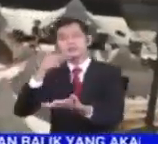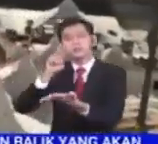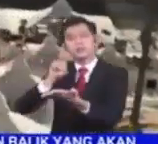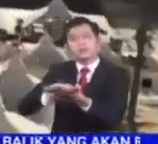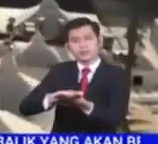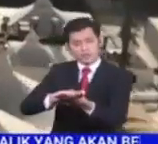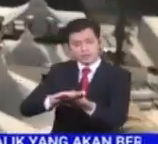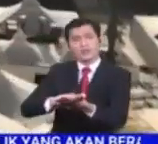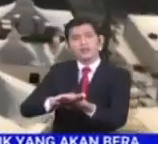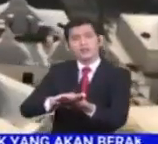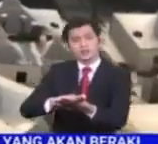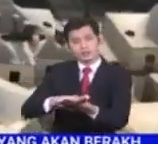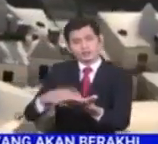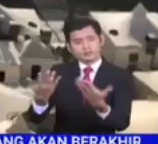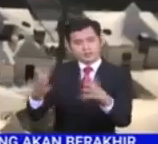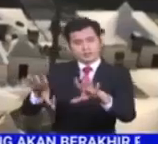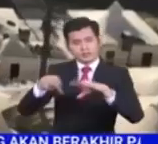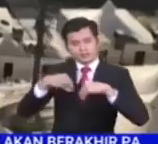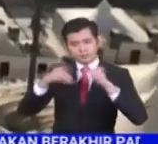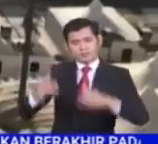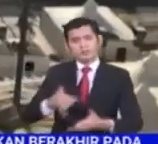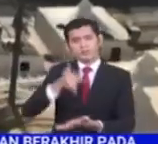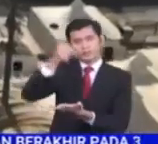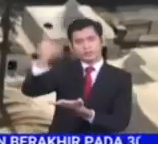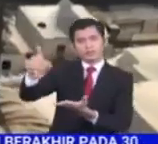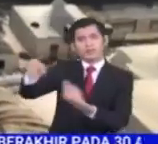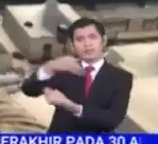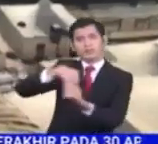haji, buku rekod rawatan dan